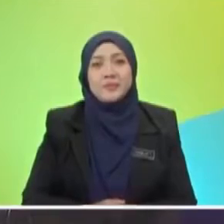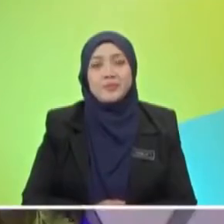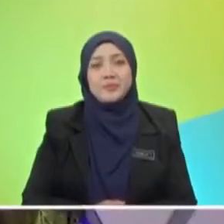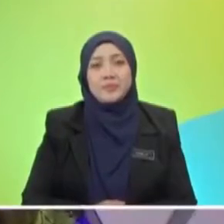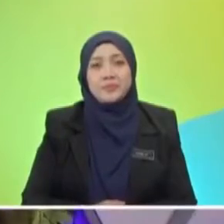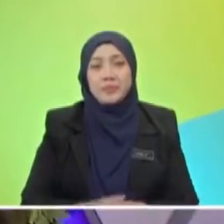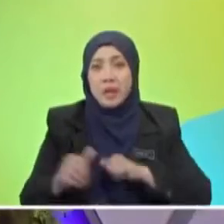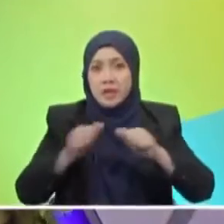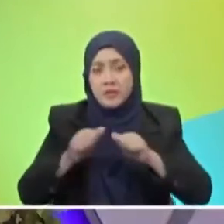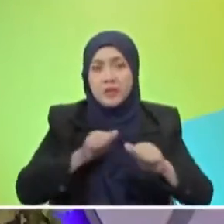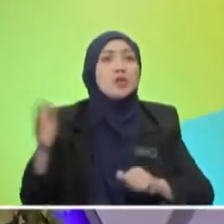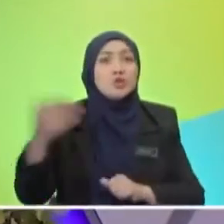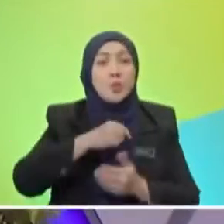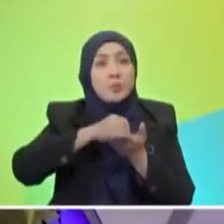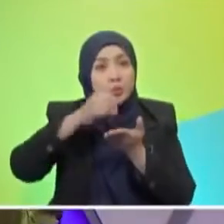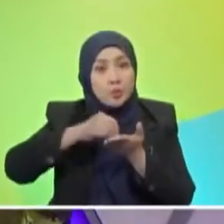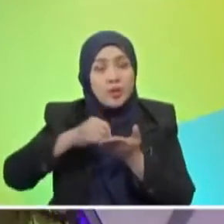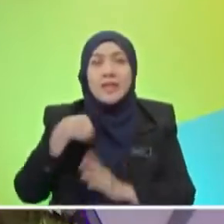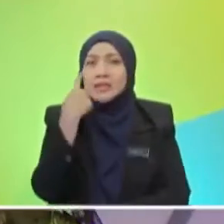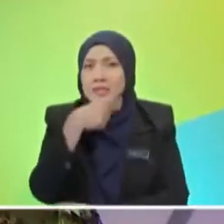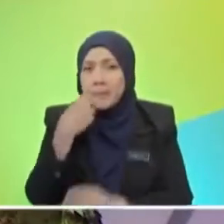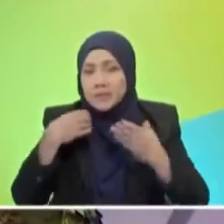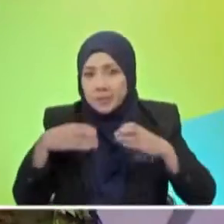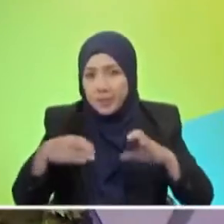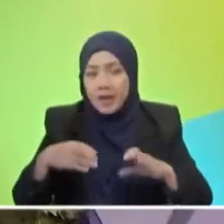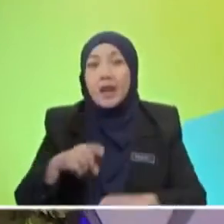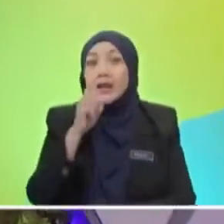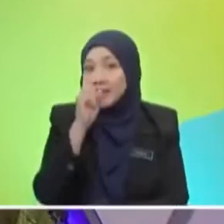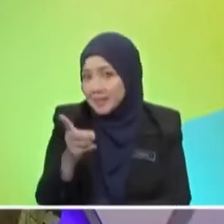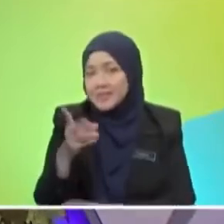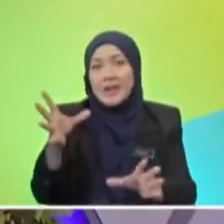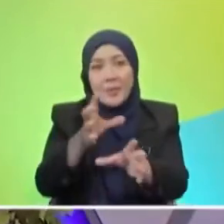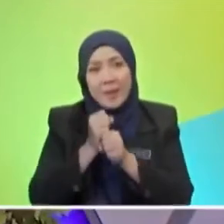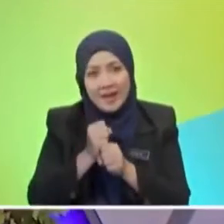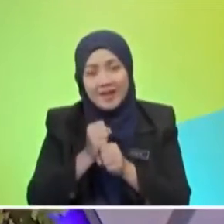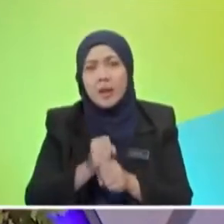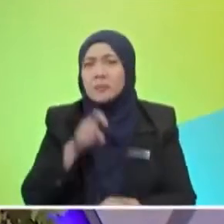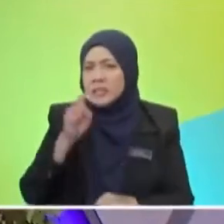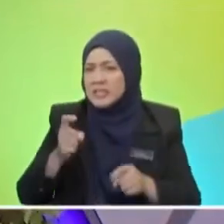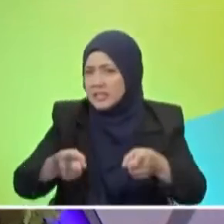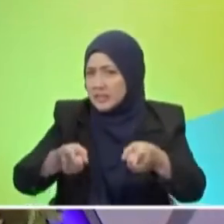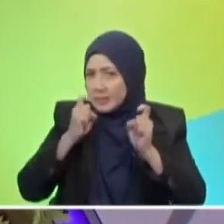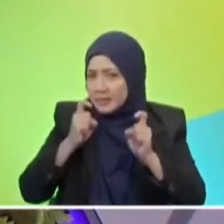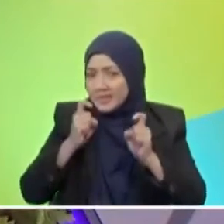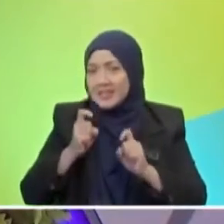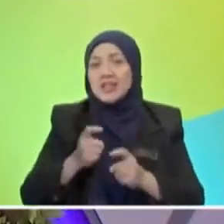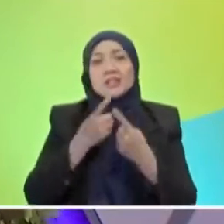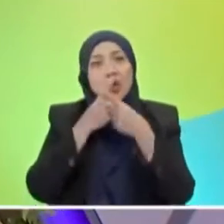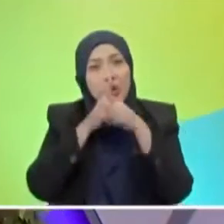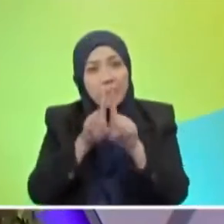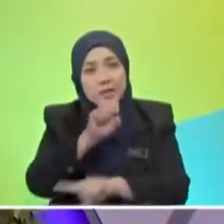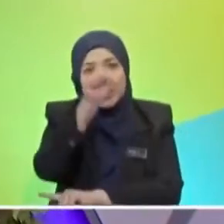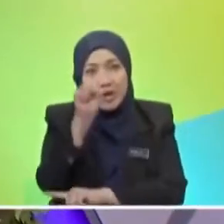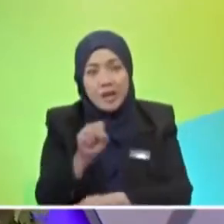seterusnya, aktivitinya, jom tulis siapa cepat dia dapat. Perlu pantas. Perlu pantas menjawab